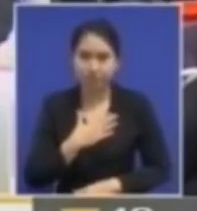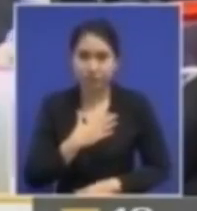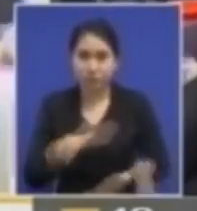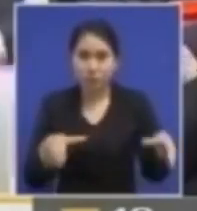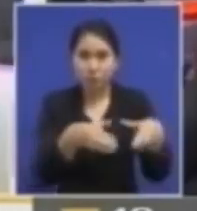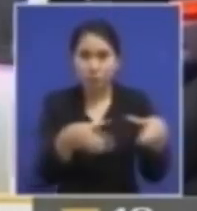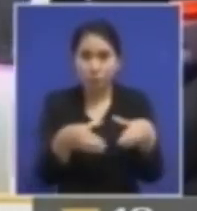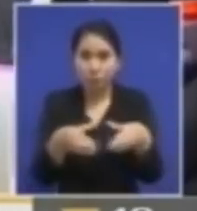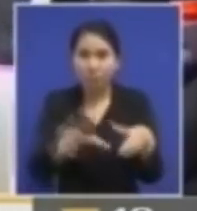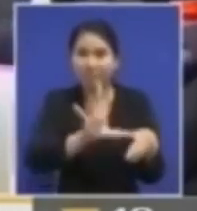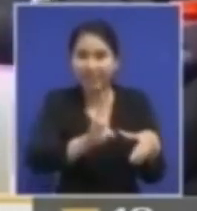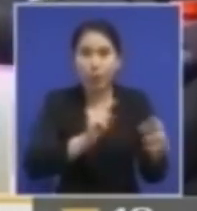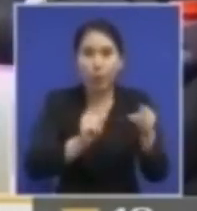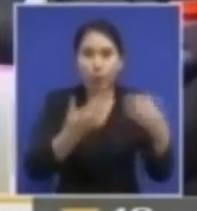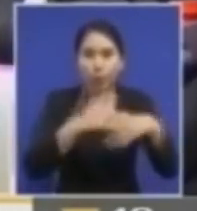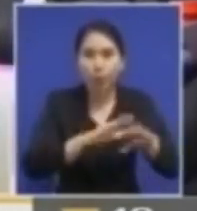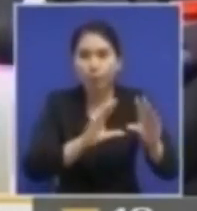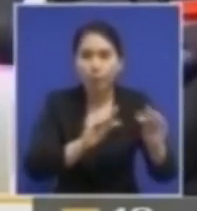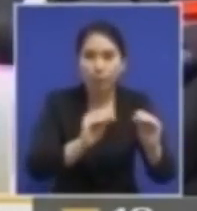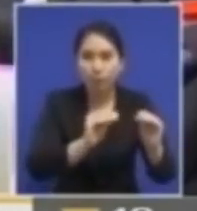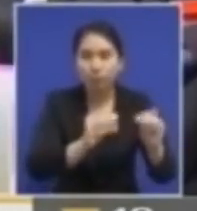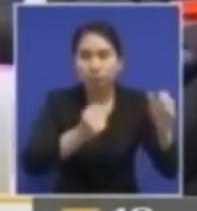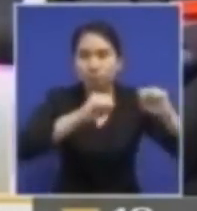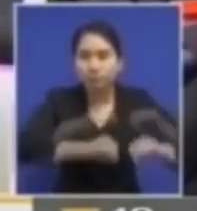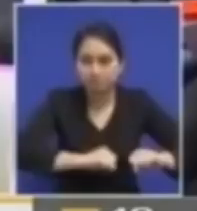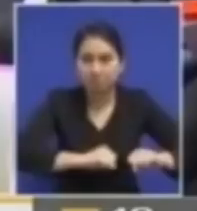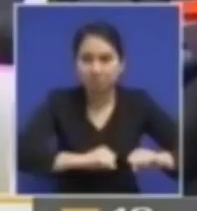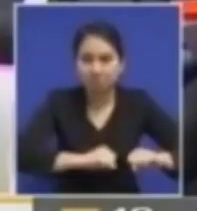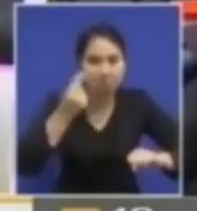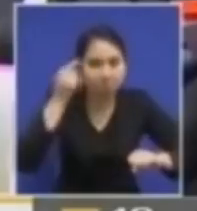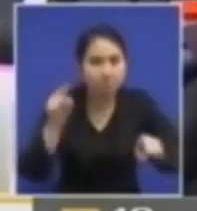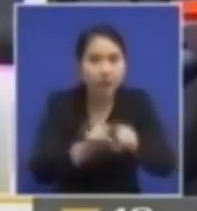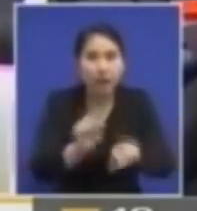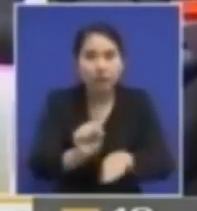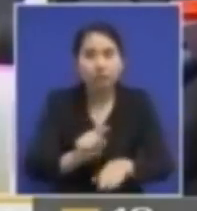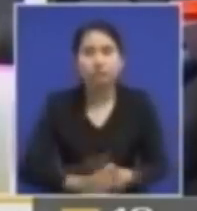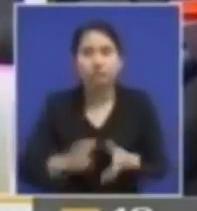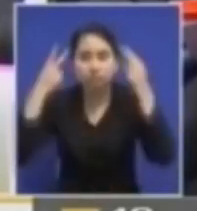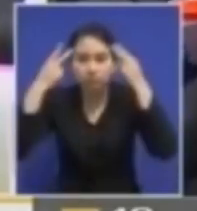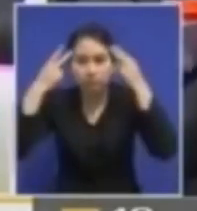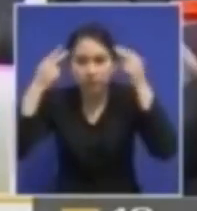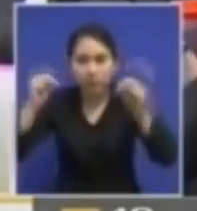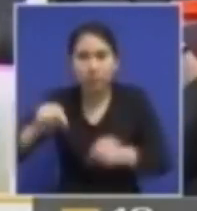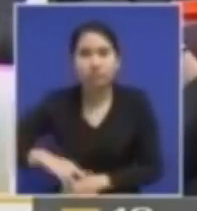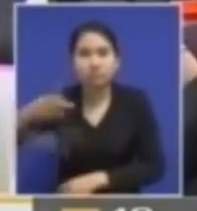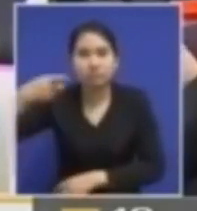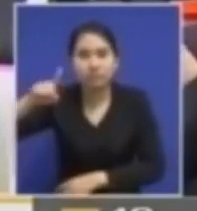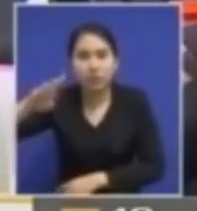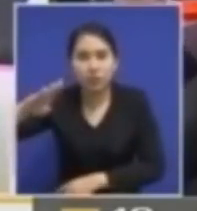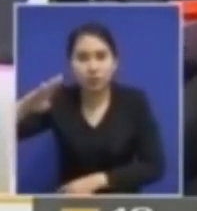มกันปรึกษาหารือกันเรามีมติเป็นทางเดียวกันคือเราไม่เห็นชอบที่จะให้พลเอกประยุทธ์มาดำรงตำแหน่งนายกรัฐม